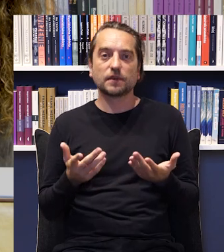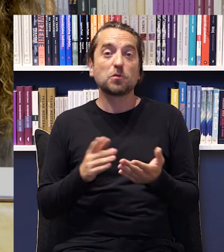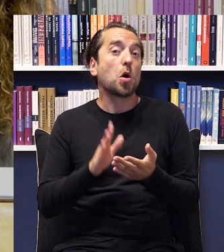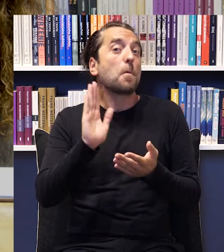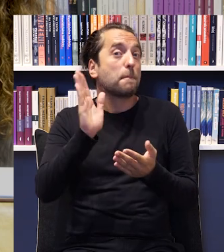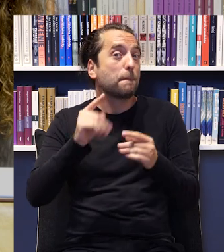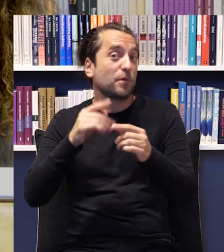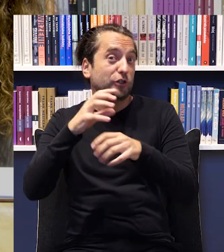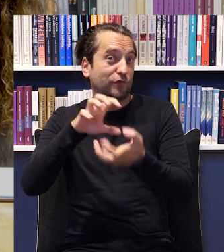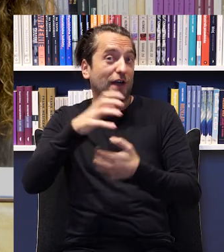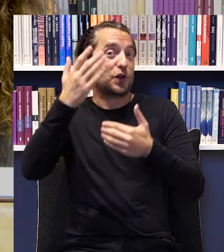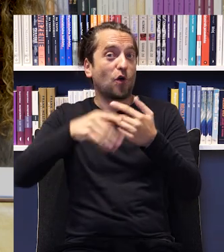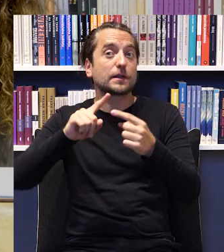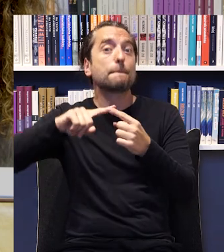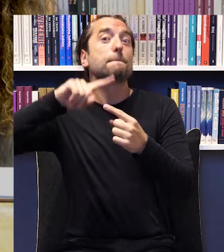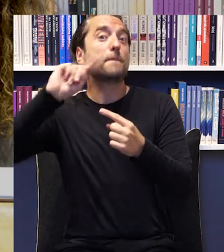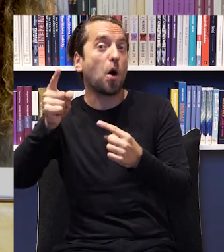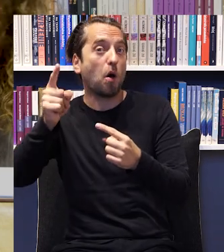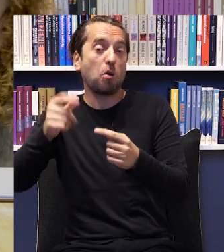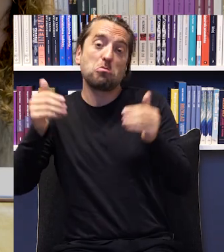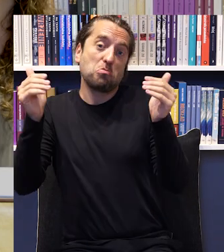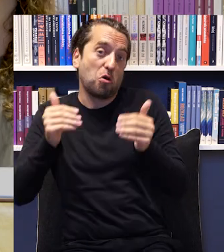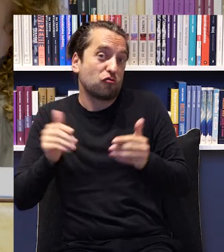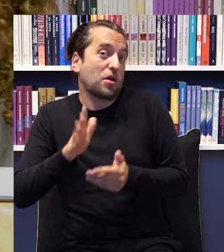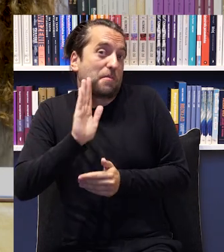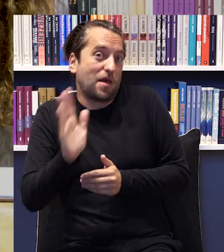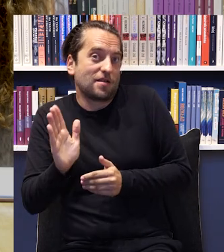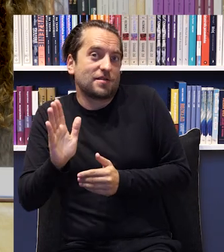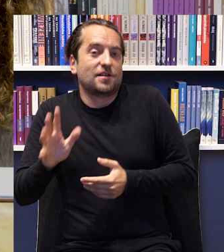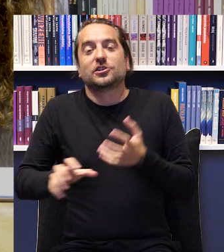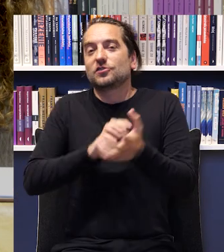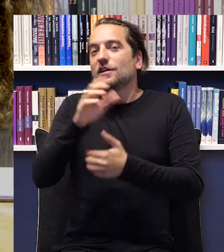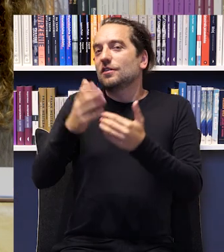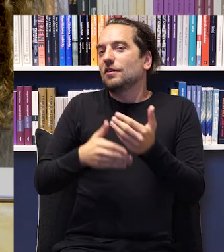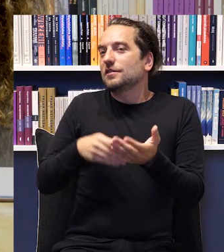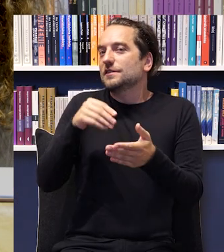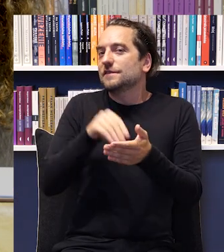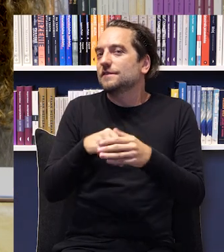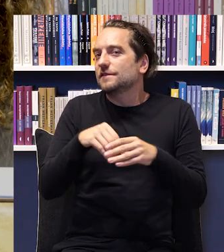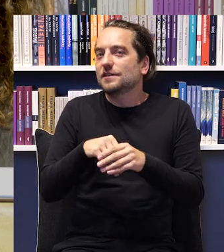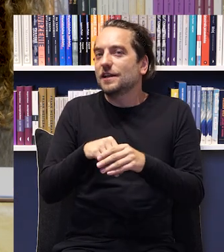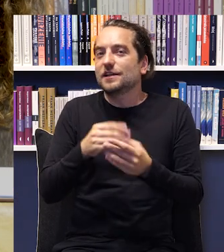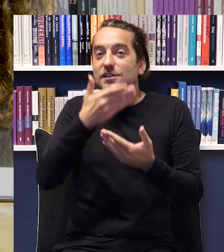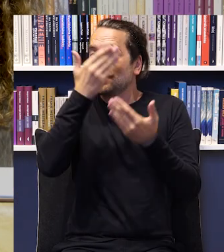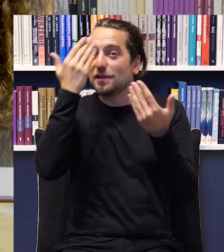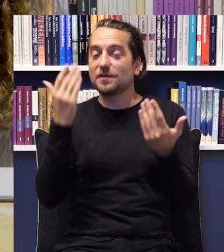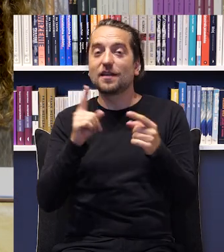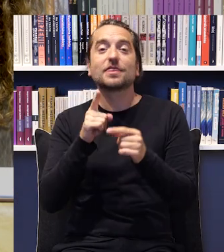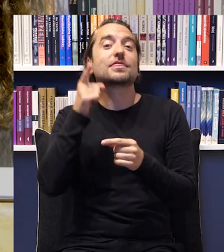coś może być też po nim, prawda? Bo też wydaje mi się, że jak mówimy o apokalipsie, to też nie do końca jest jakby koniec